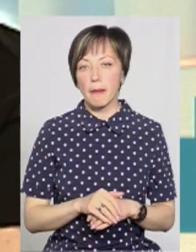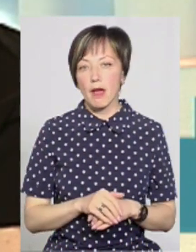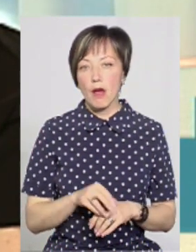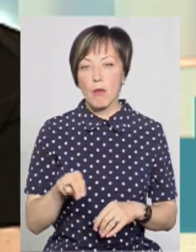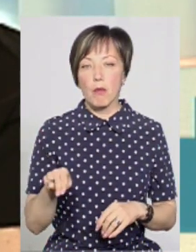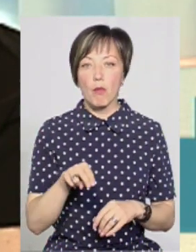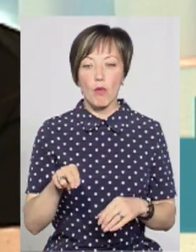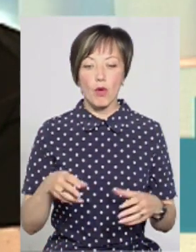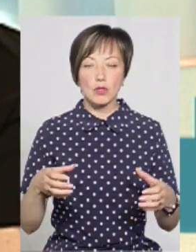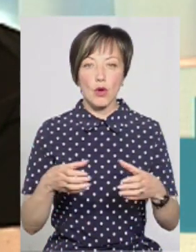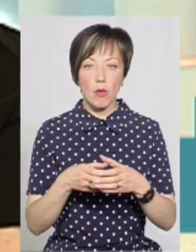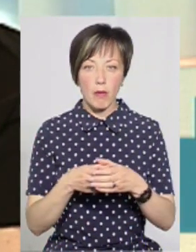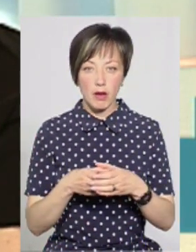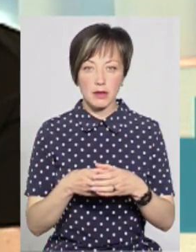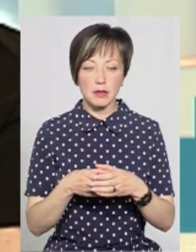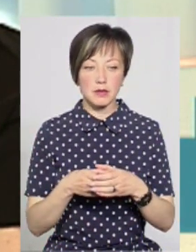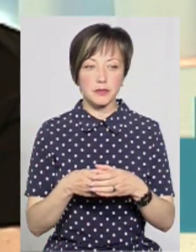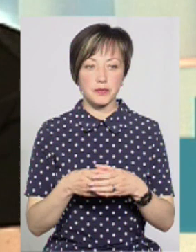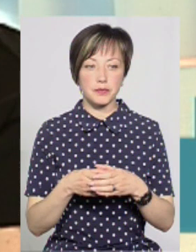Полоцькій громаді